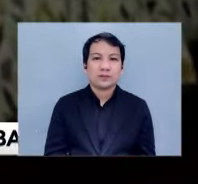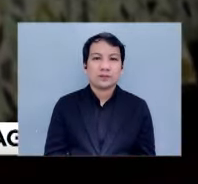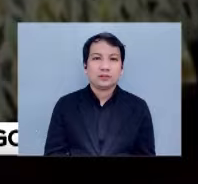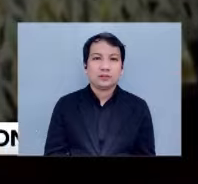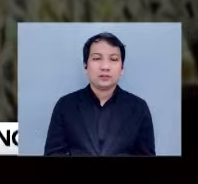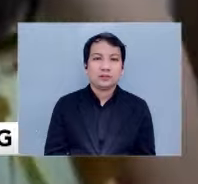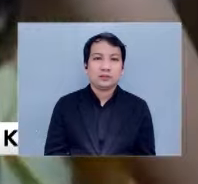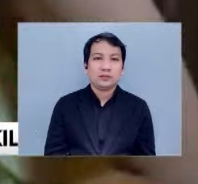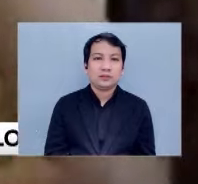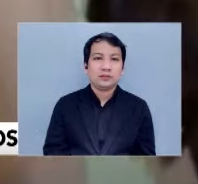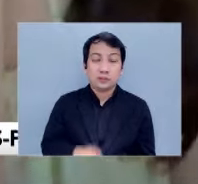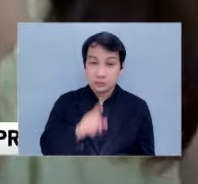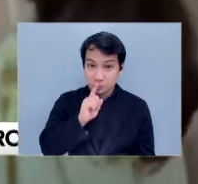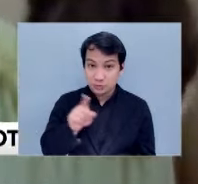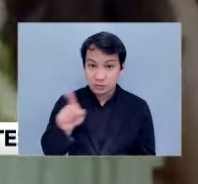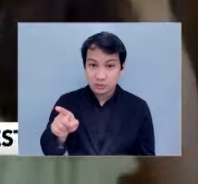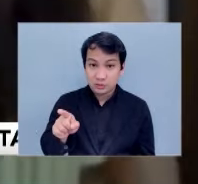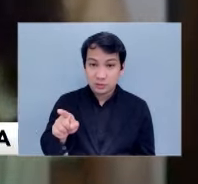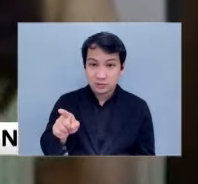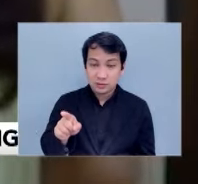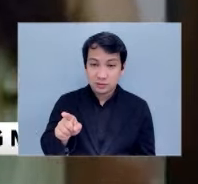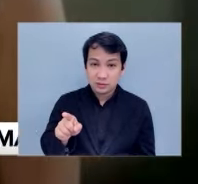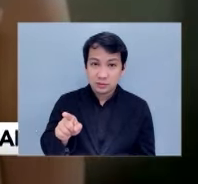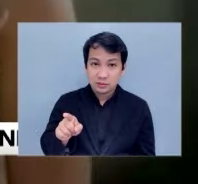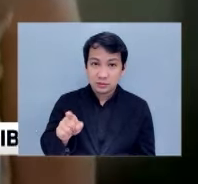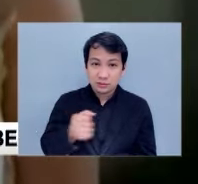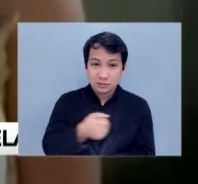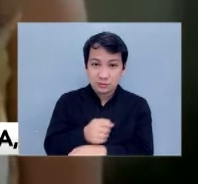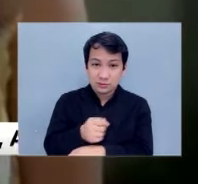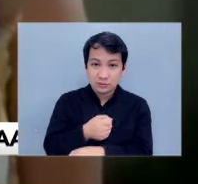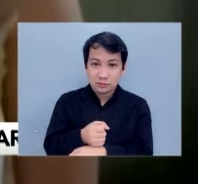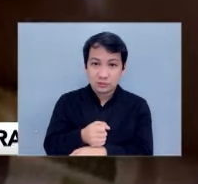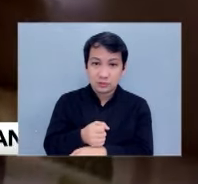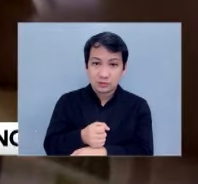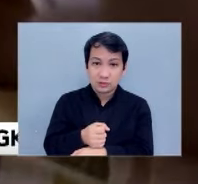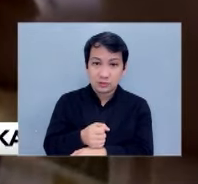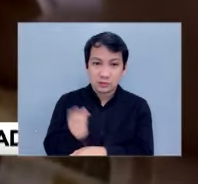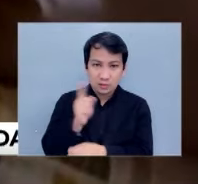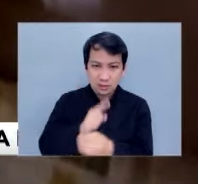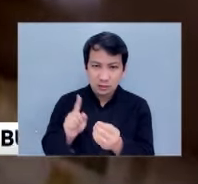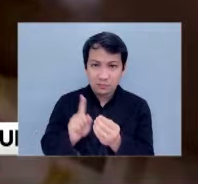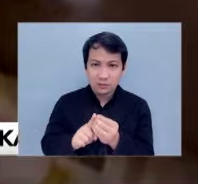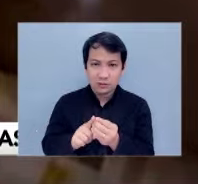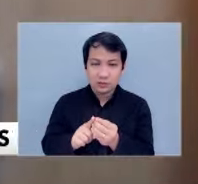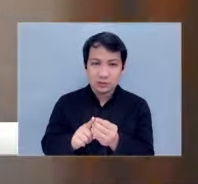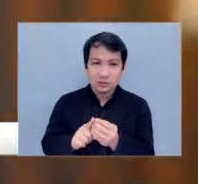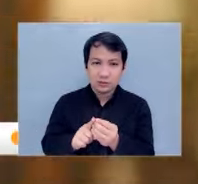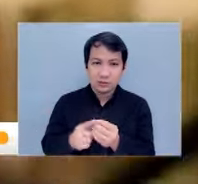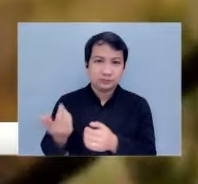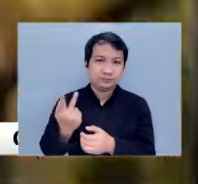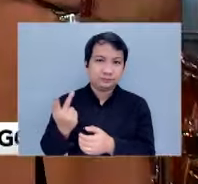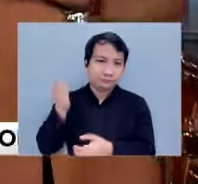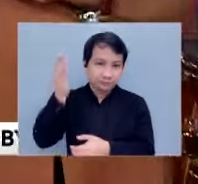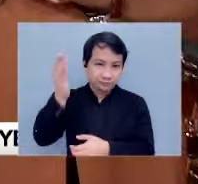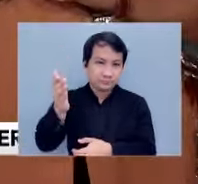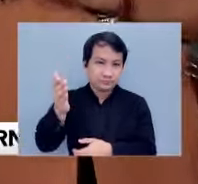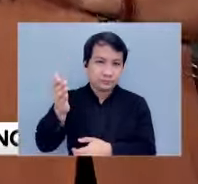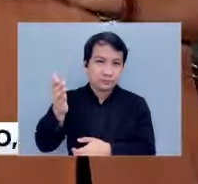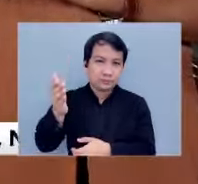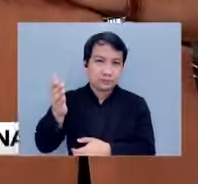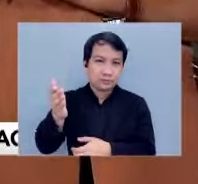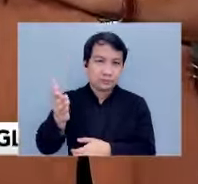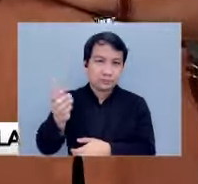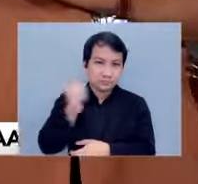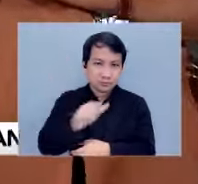yan, yung ibang tao akala nila kasi tungkol siya sa sige baka sa susunod na habang buhay na lang, parang hindi